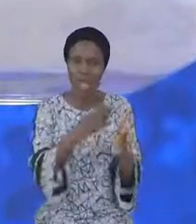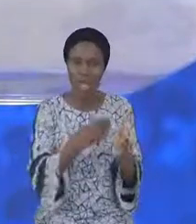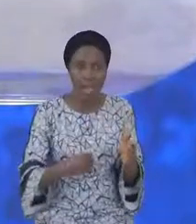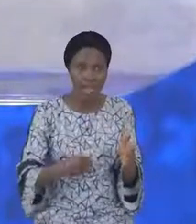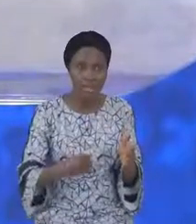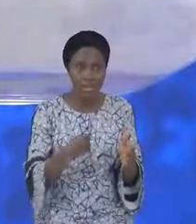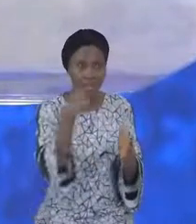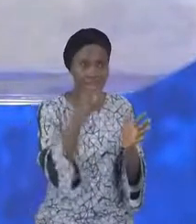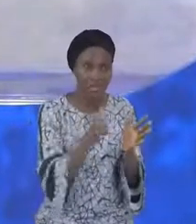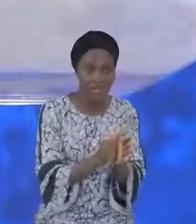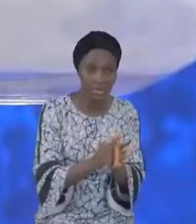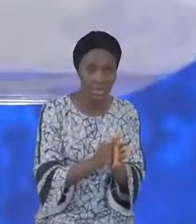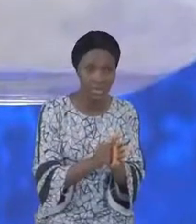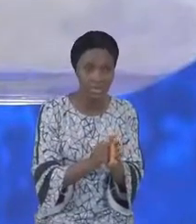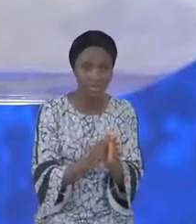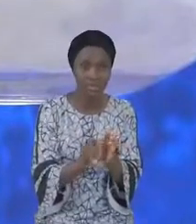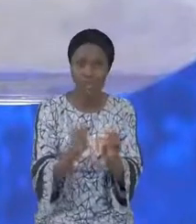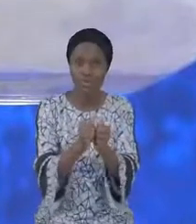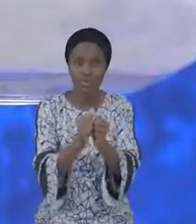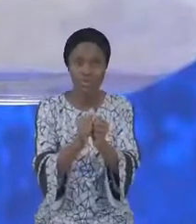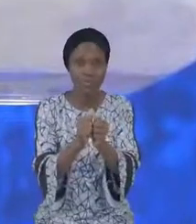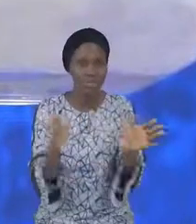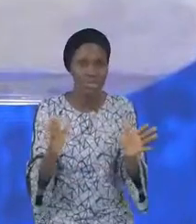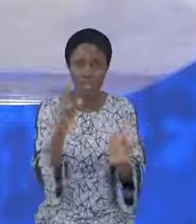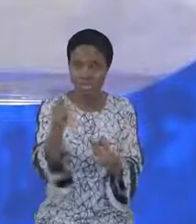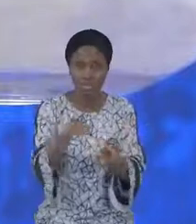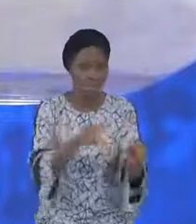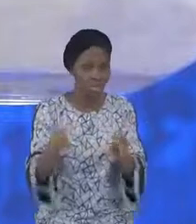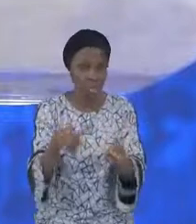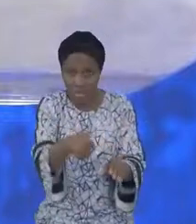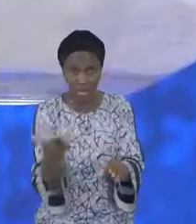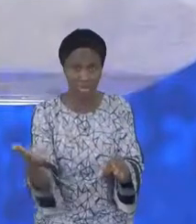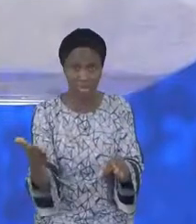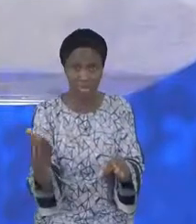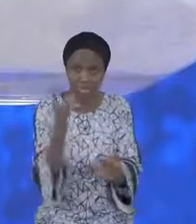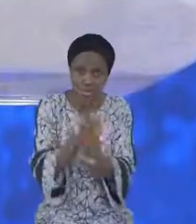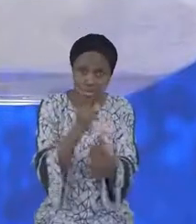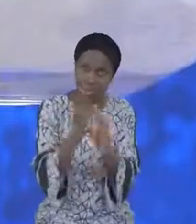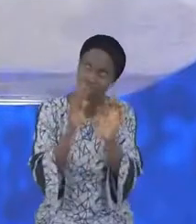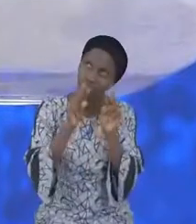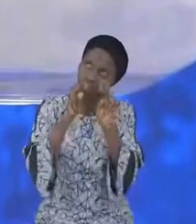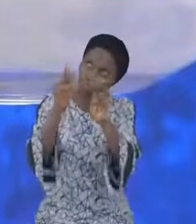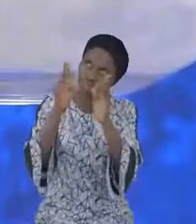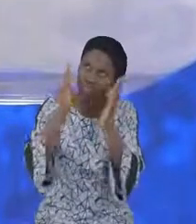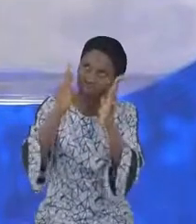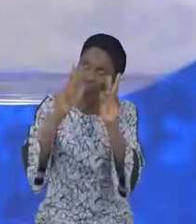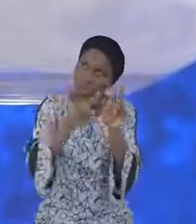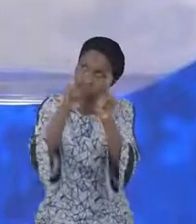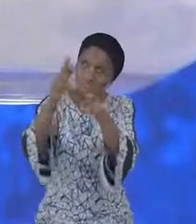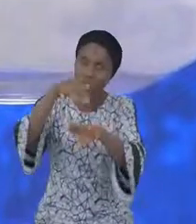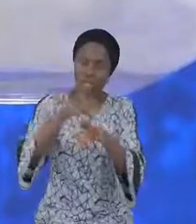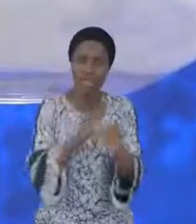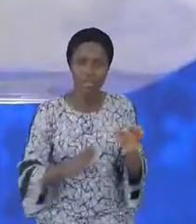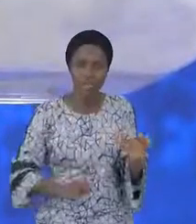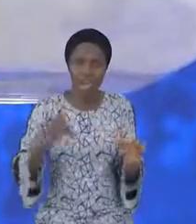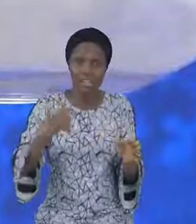dit que sans que tu fasses quelque chose d'autre, seulement regarder Christ,